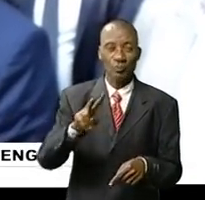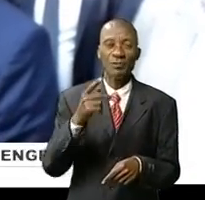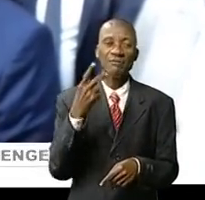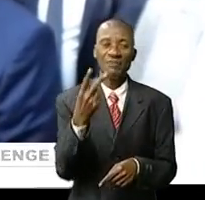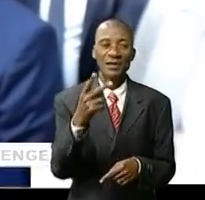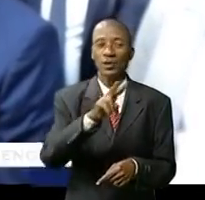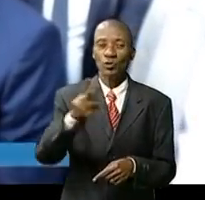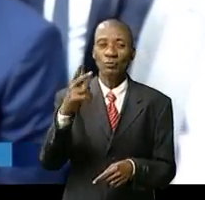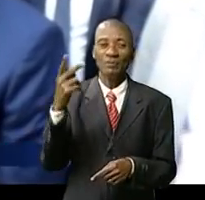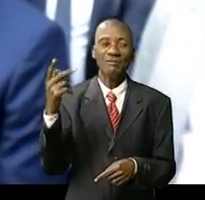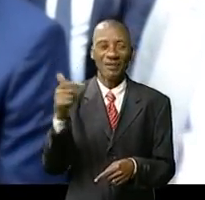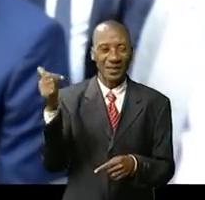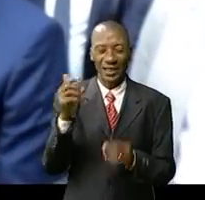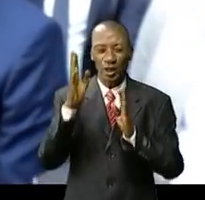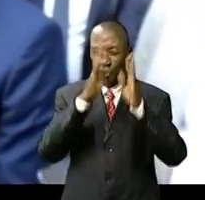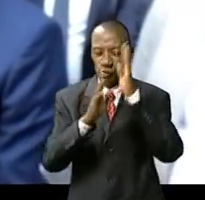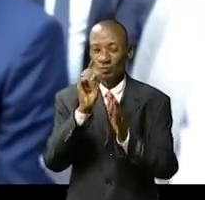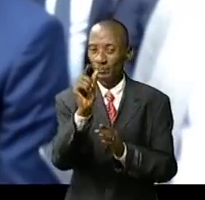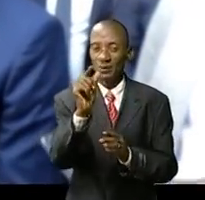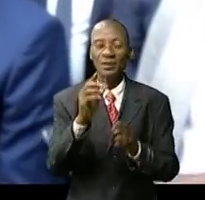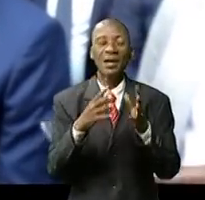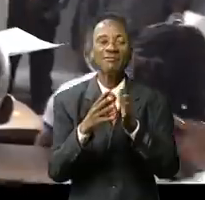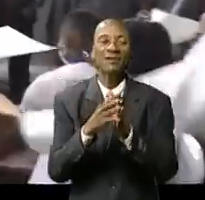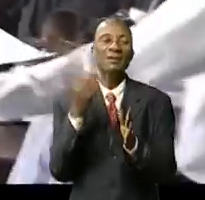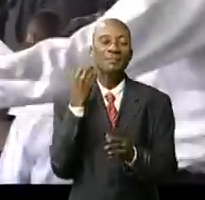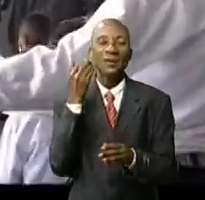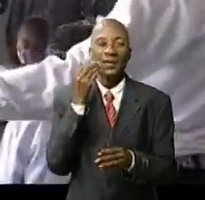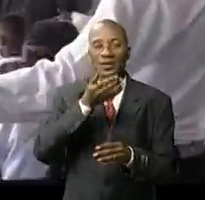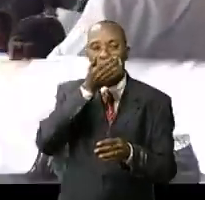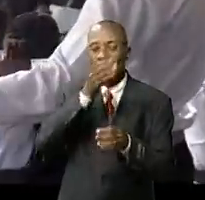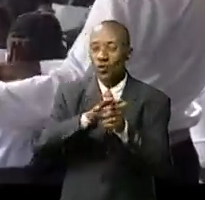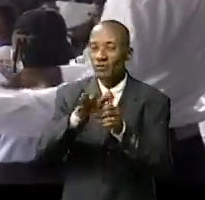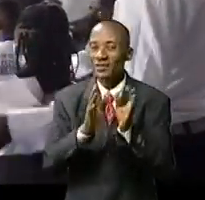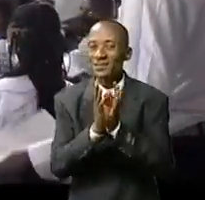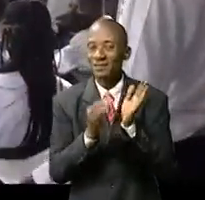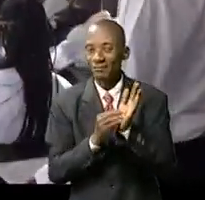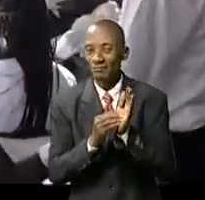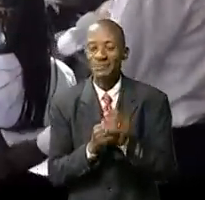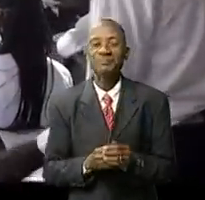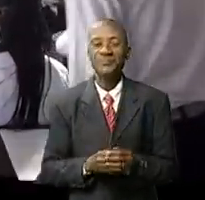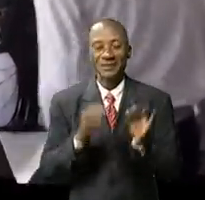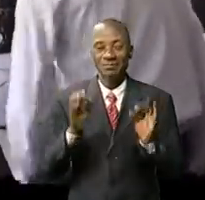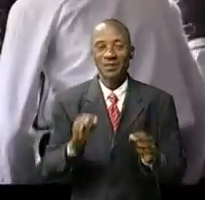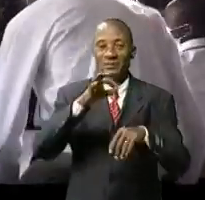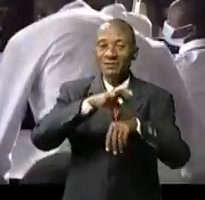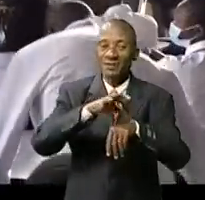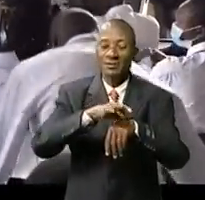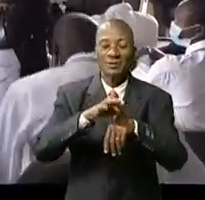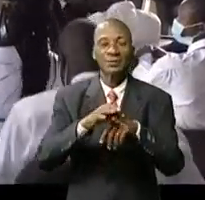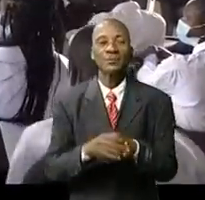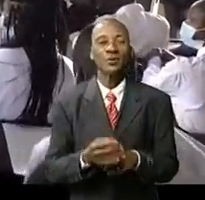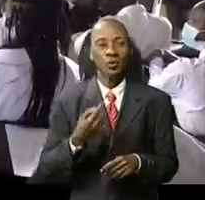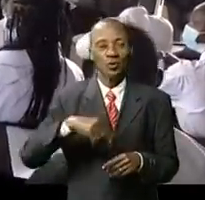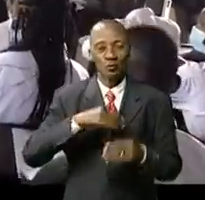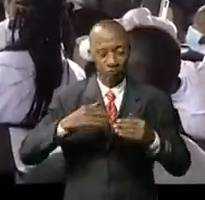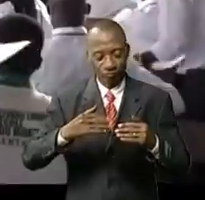parce que perturbée par la pandémie à Covid-19. Mais heureusement, nous sommes parvenus grâce